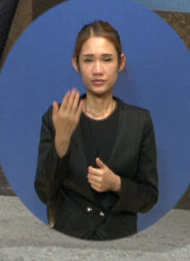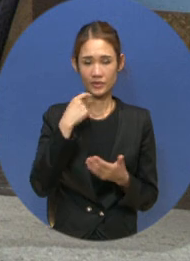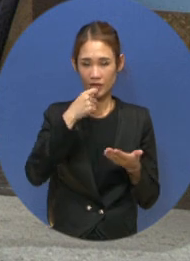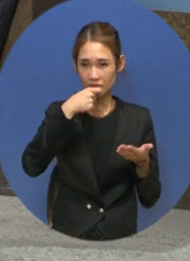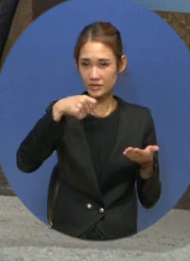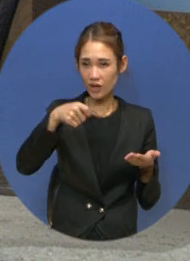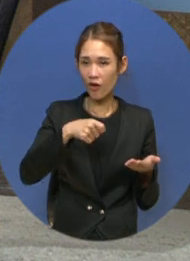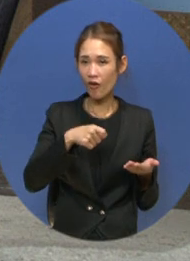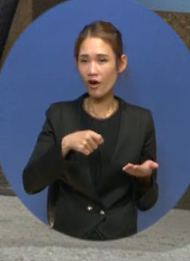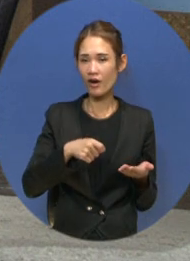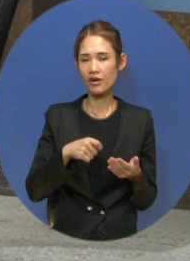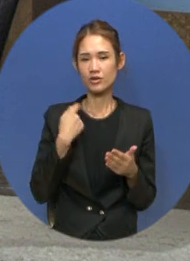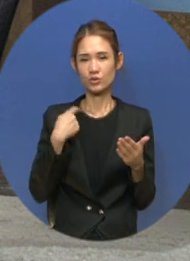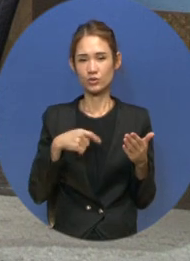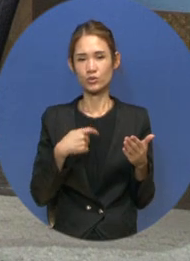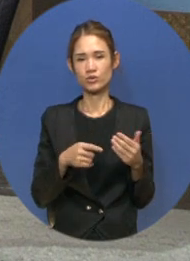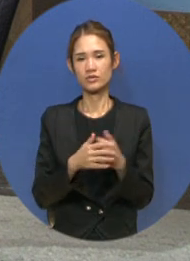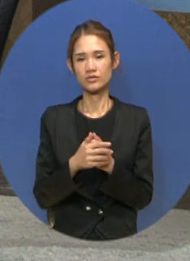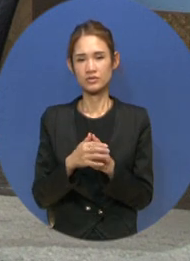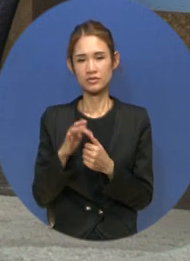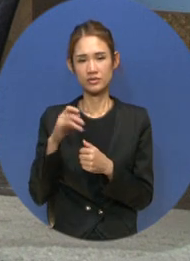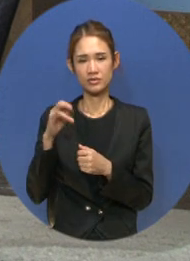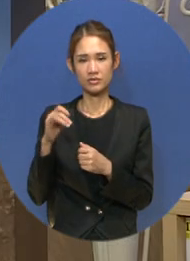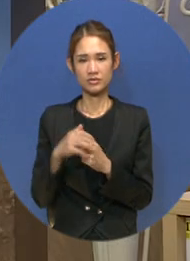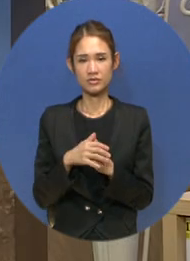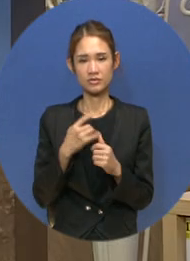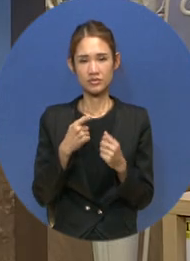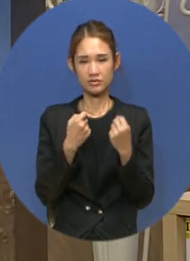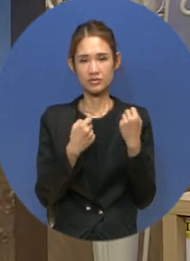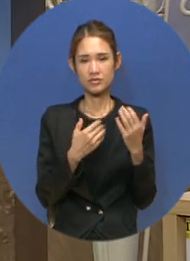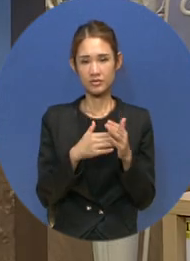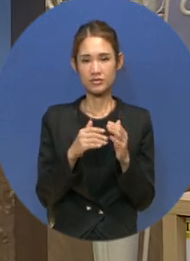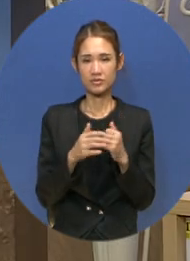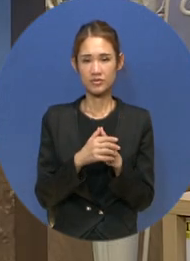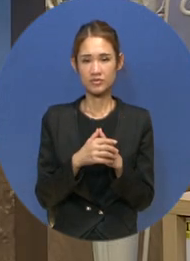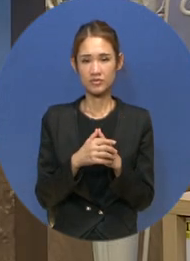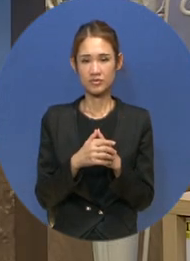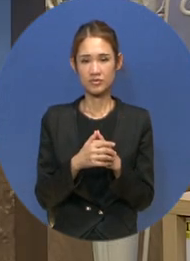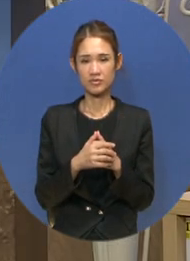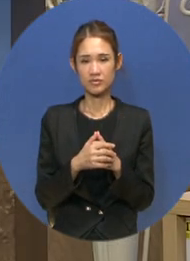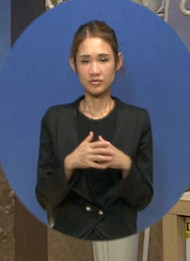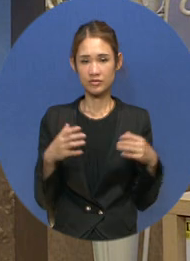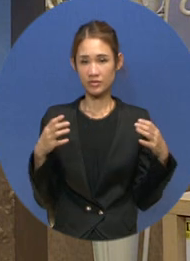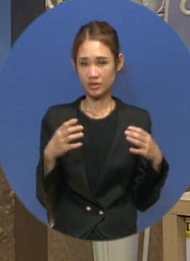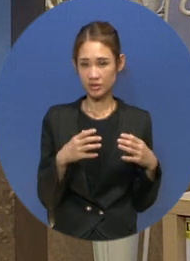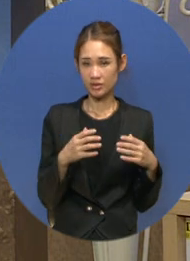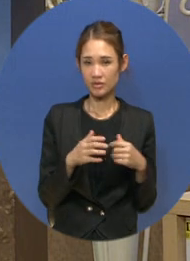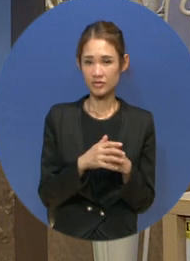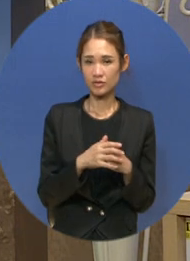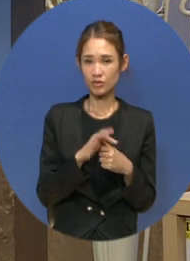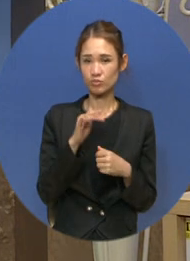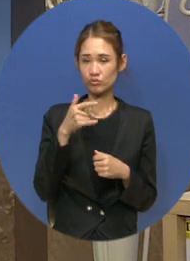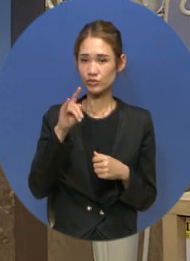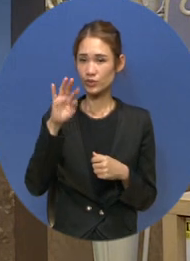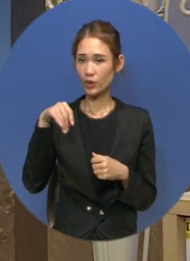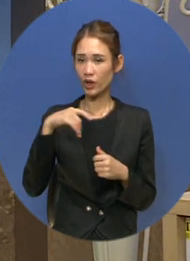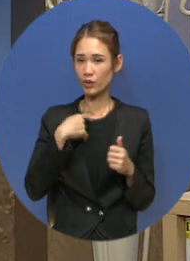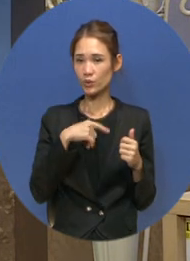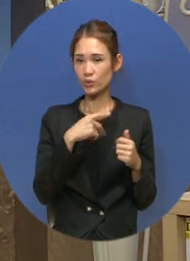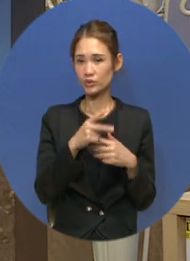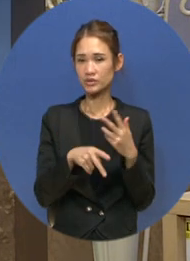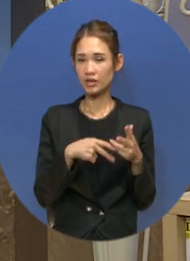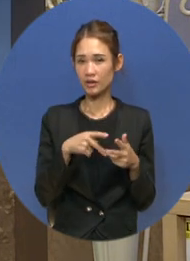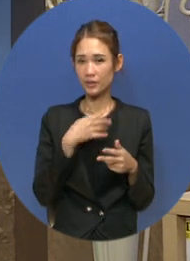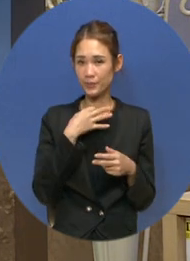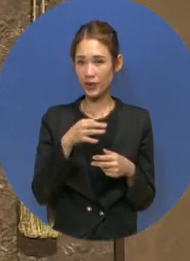앞서서 이 서예교실이라든지 그 캘리그라피 네. 프로그램을 말씀을 해주셨는데 이 프로그램들이 합쳐서 문예교육사업이라고